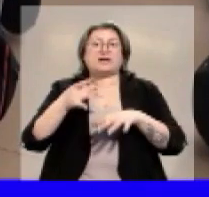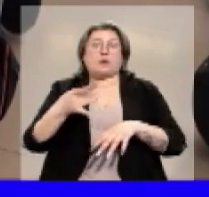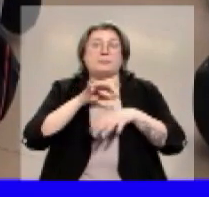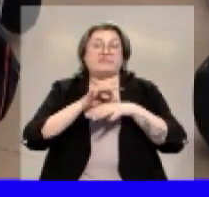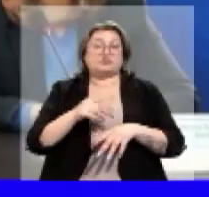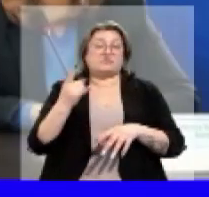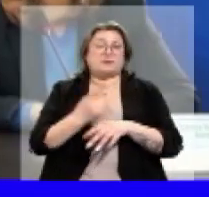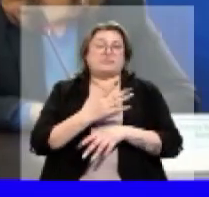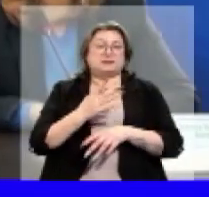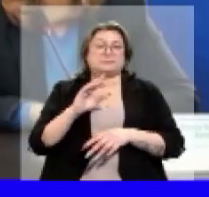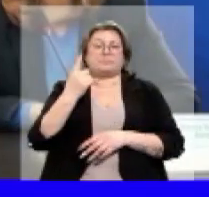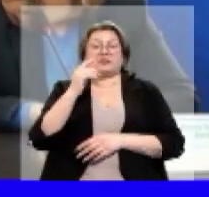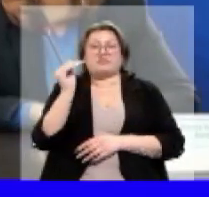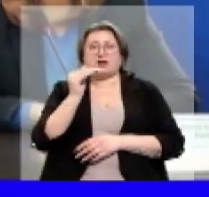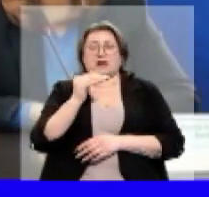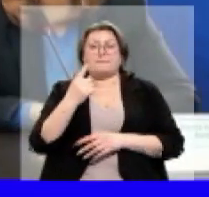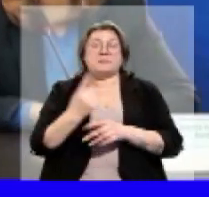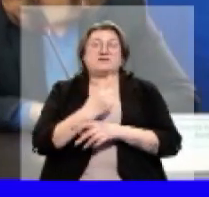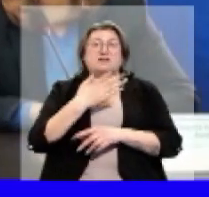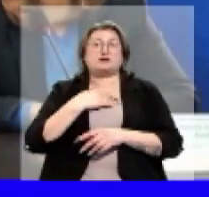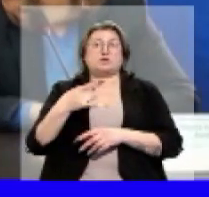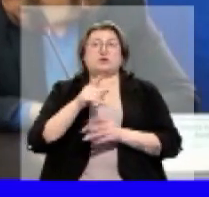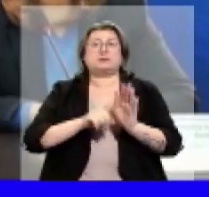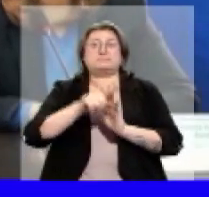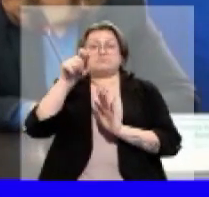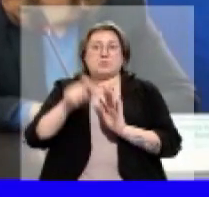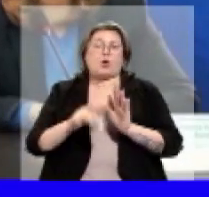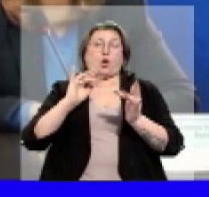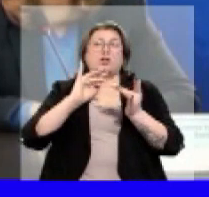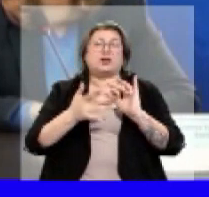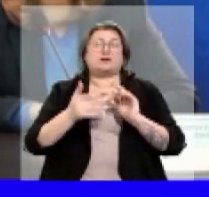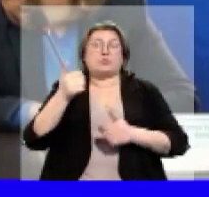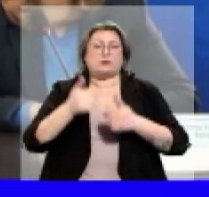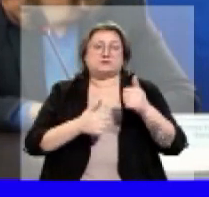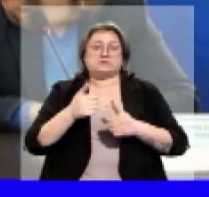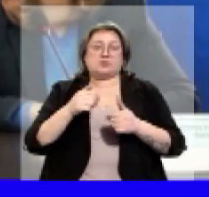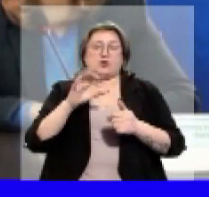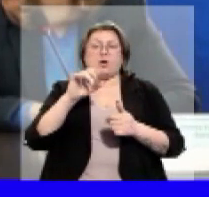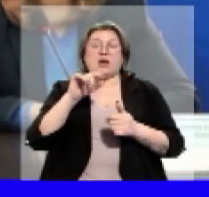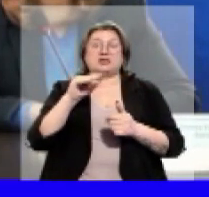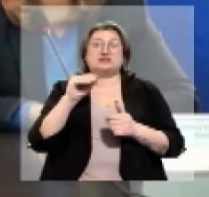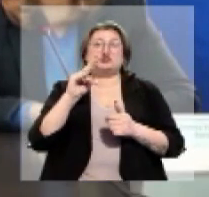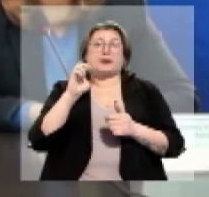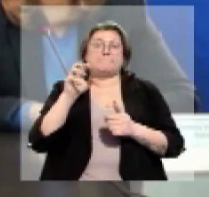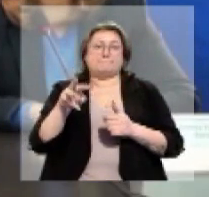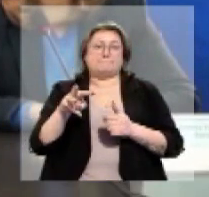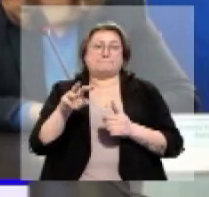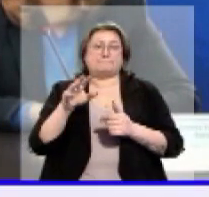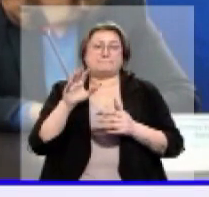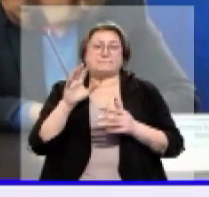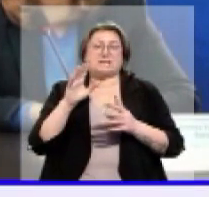проводится впервые. С 1 февраля впервые в нашем регионе запускается онлайн-конкурс «Ух, Жене, Жень». То